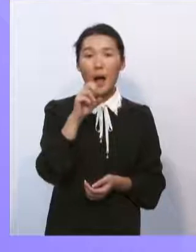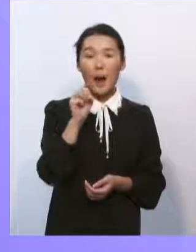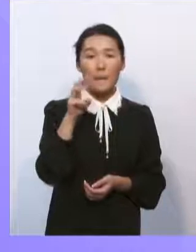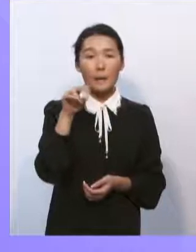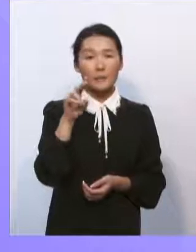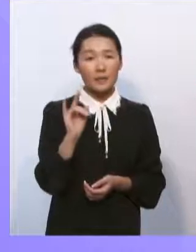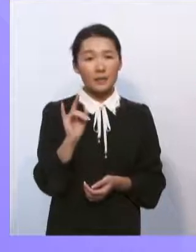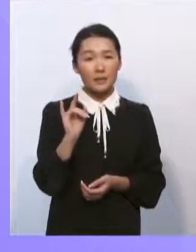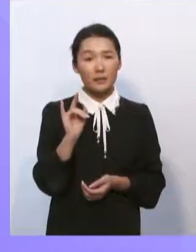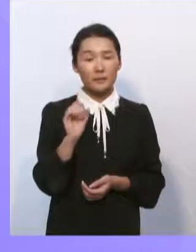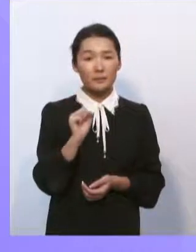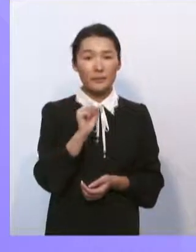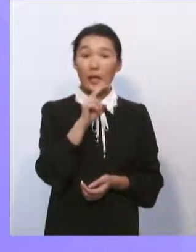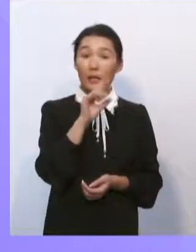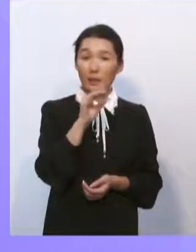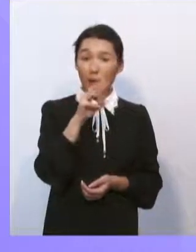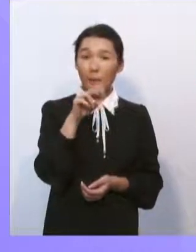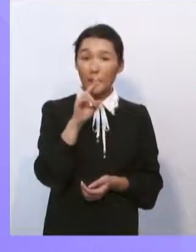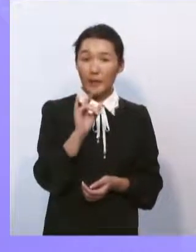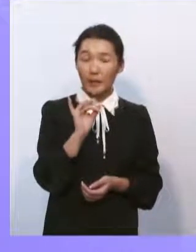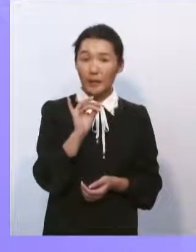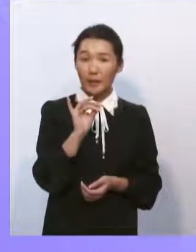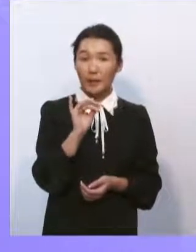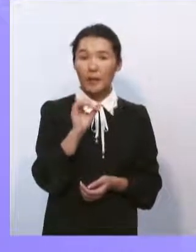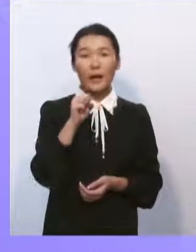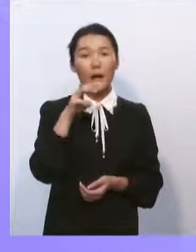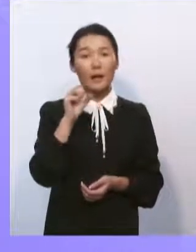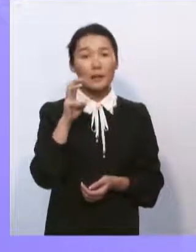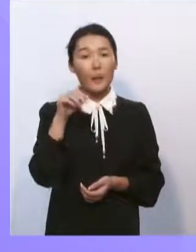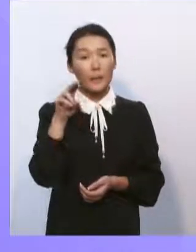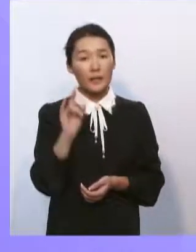Апамды. Кимди? Атамды.